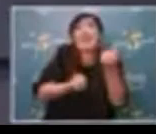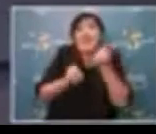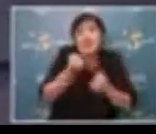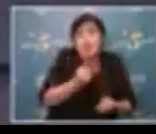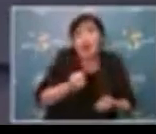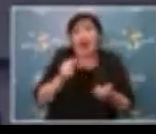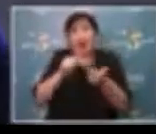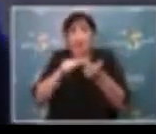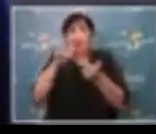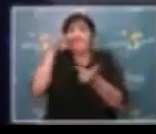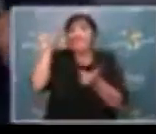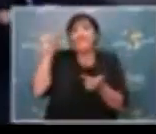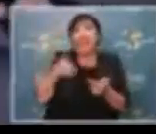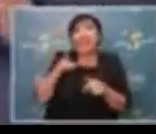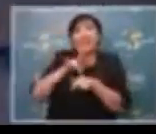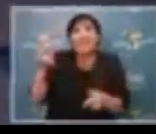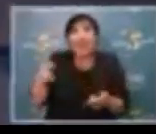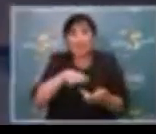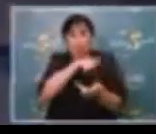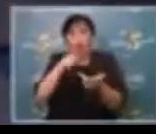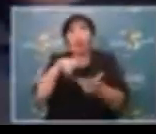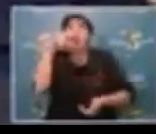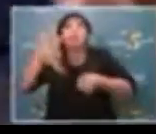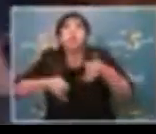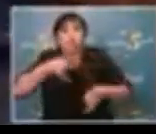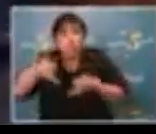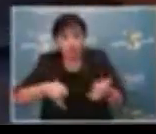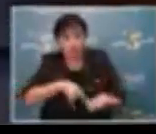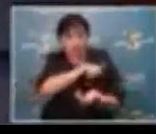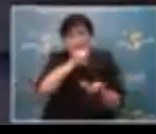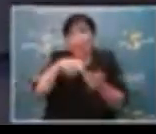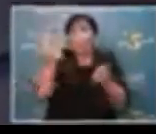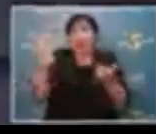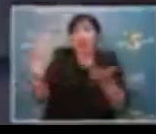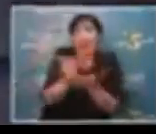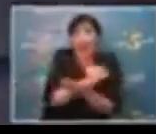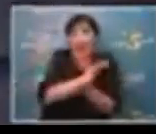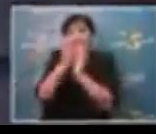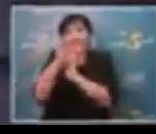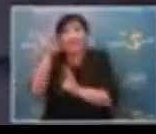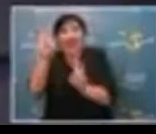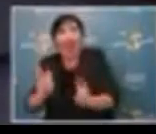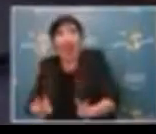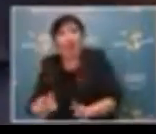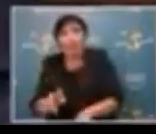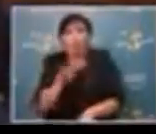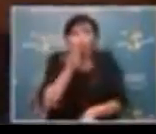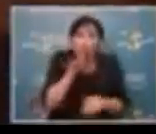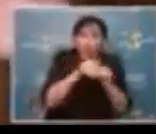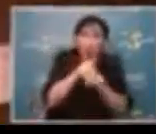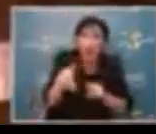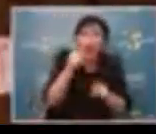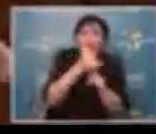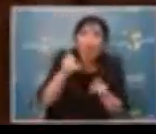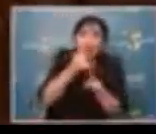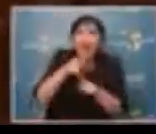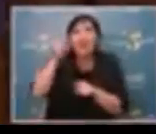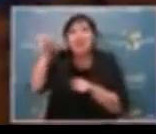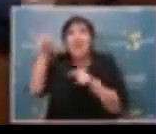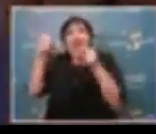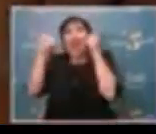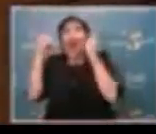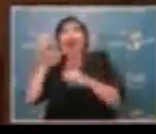i sensori, di andare in bicicletta, di togliere le macchine e fare le elettriche, 4,5 miliardi di asiatici